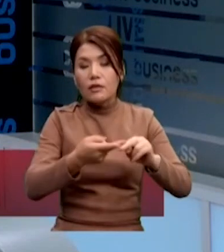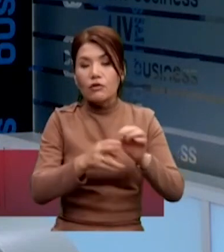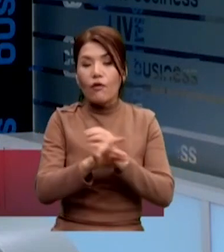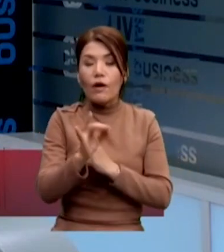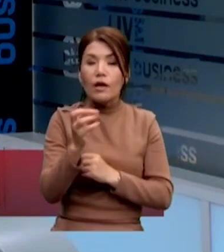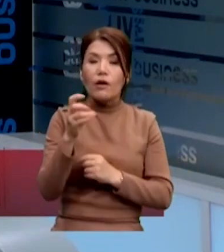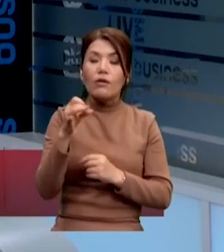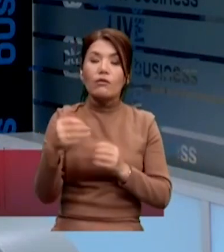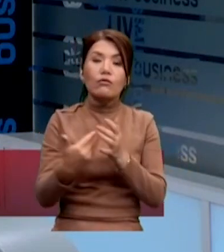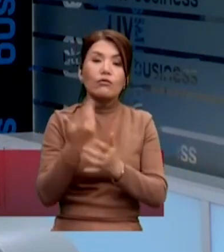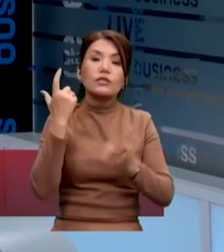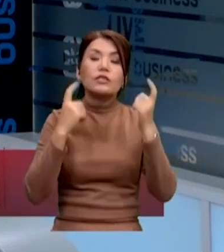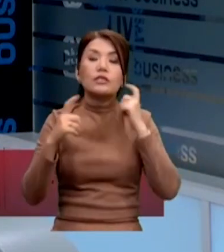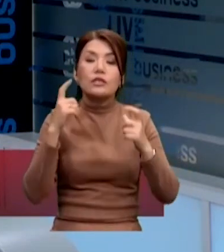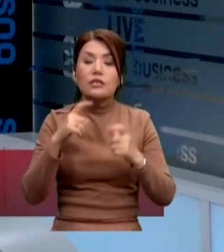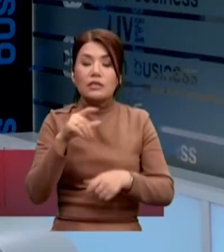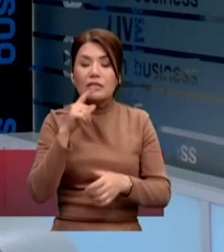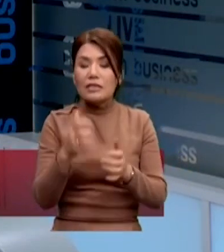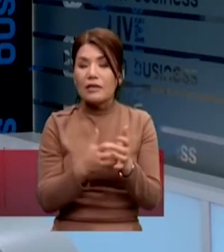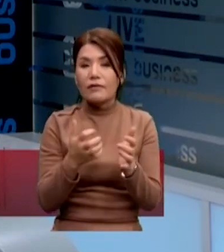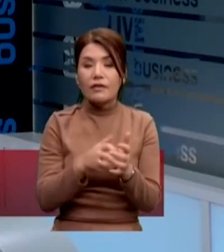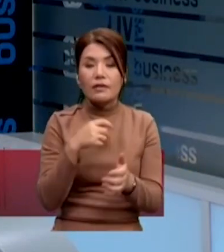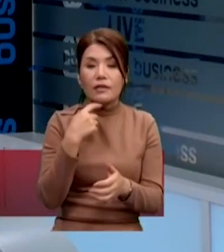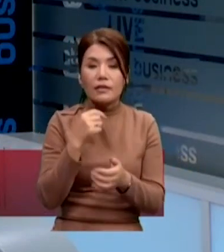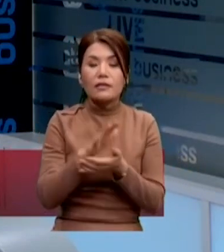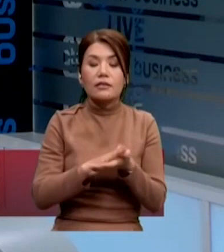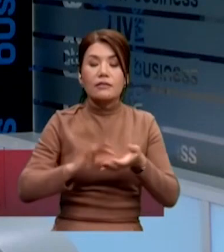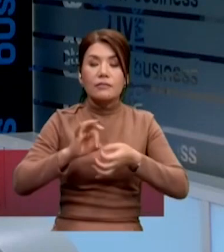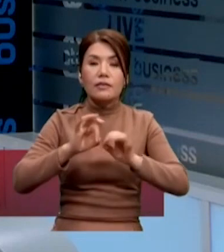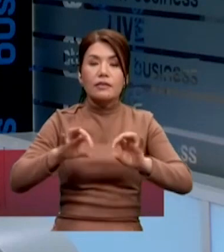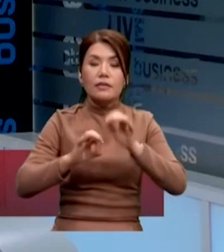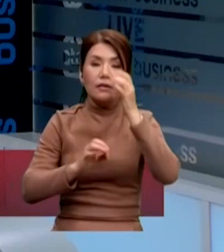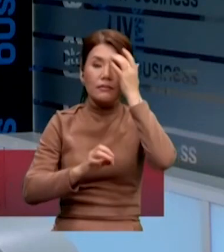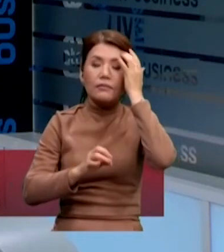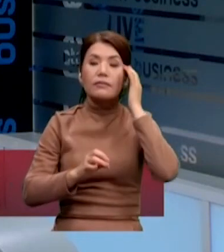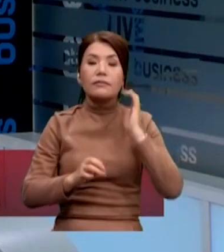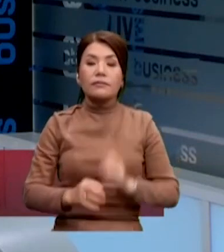жаңа институтқа білікті кадр жетіспейтінін айтады. Тақырыпты Нұрлан Қуанышбай тарқатады.